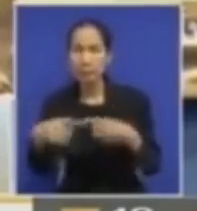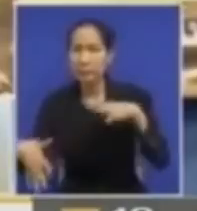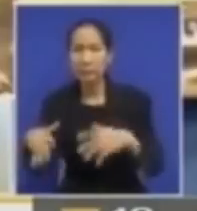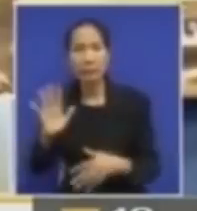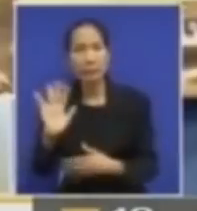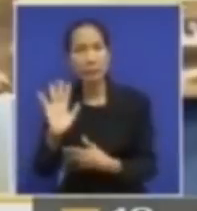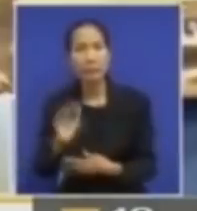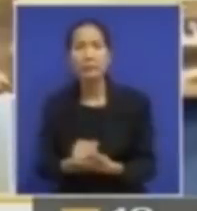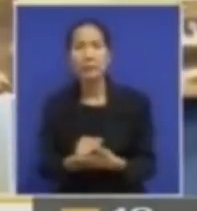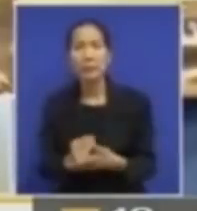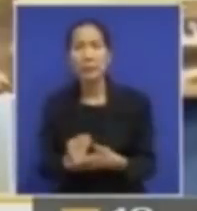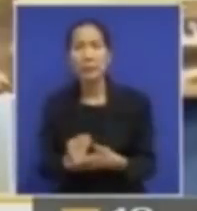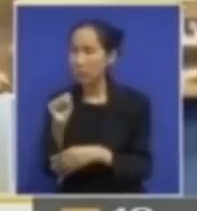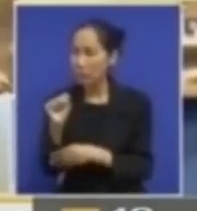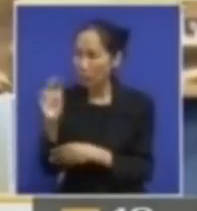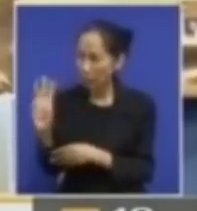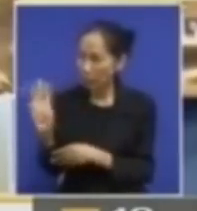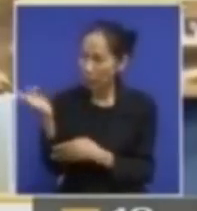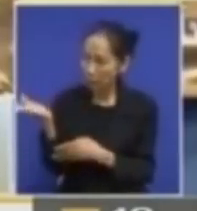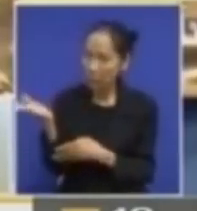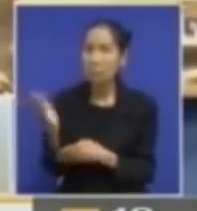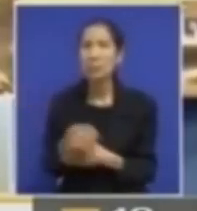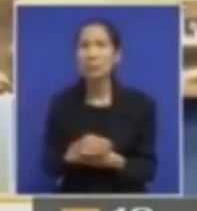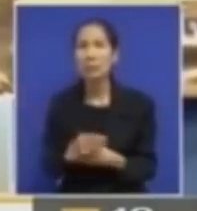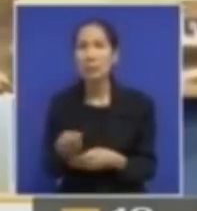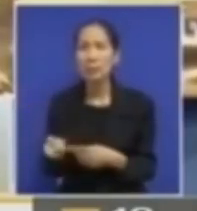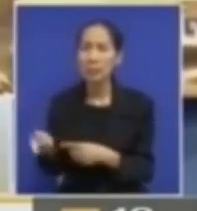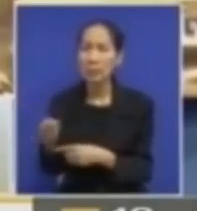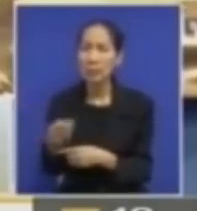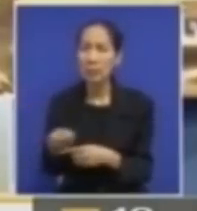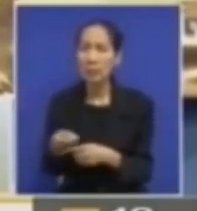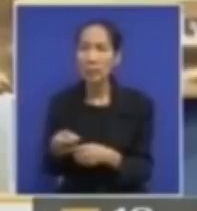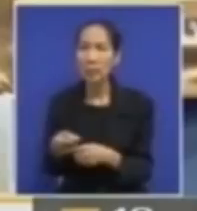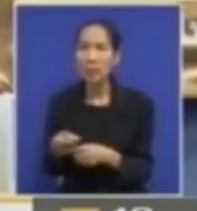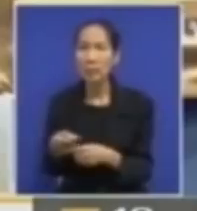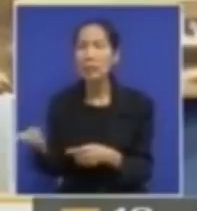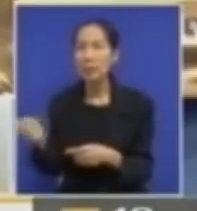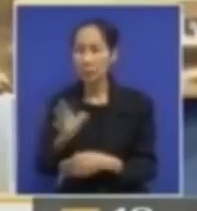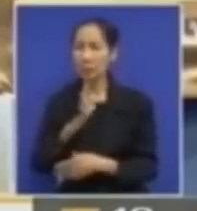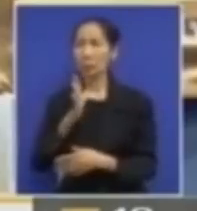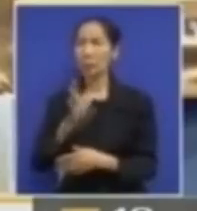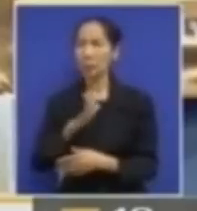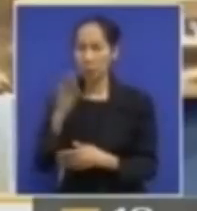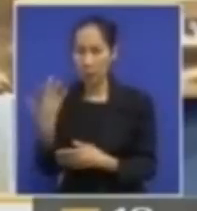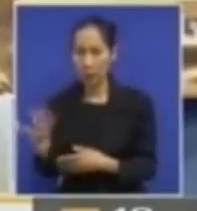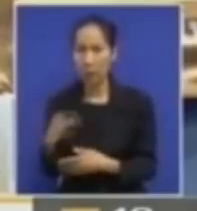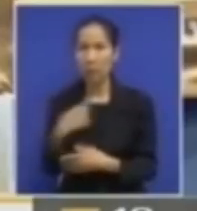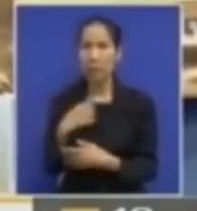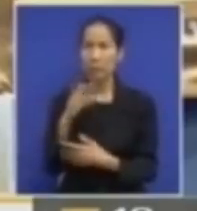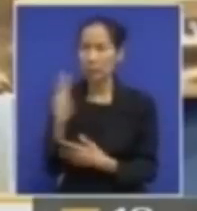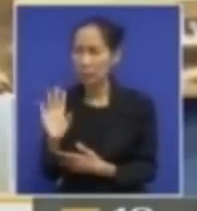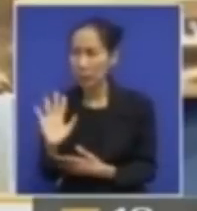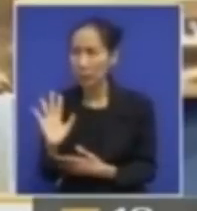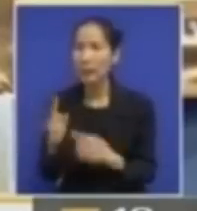มาชิกวุฒิสภาผมจะไม่ก้าวล่วงท่านเพราะว่าโดยความเคารพครับท่านเป็นผู้ทรงคุณวุฒิแต่สิ่งที่ท่